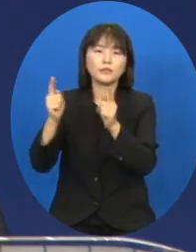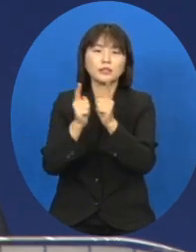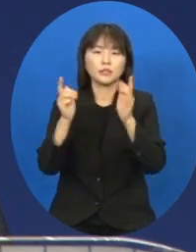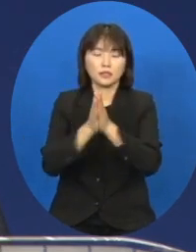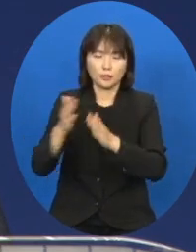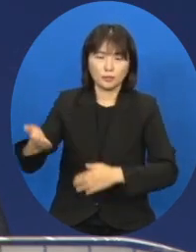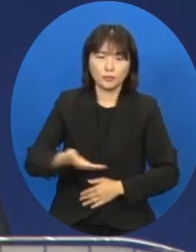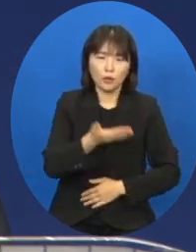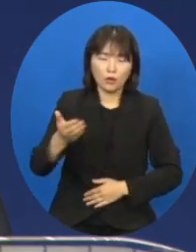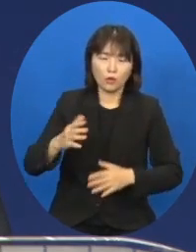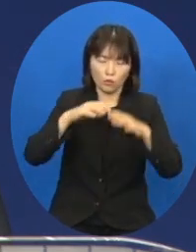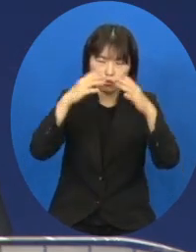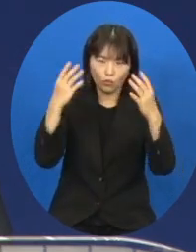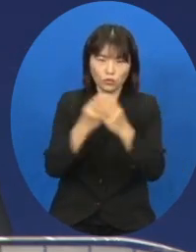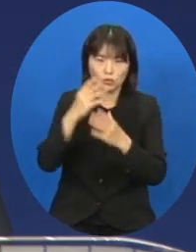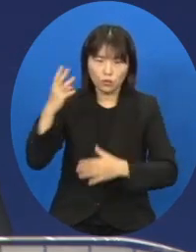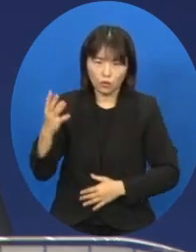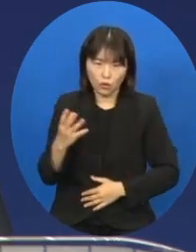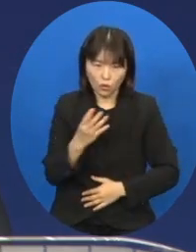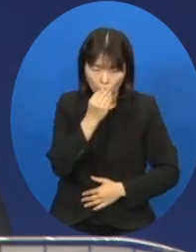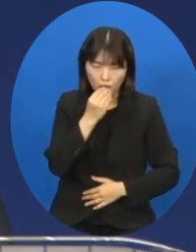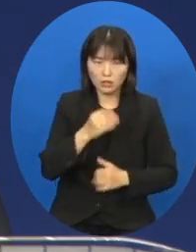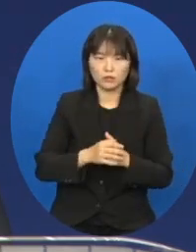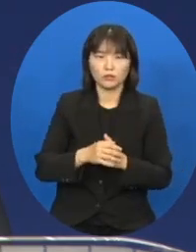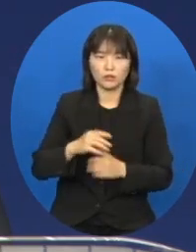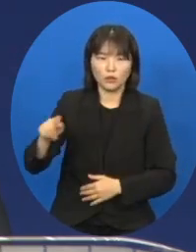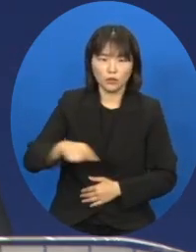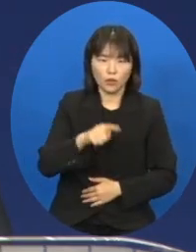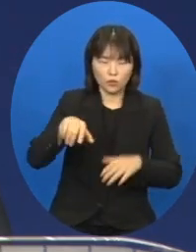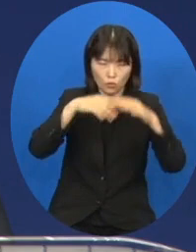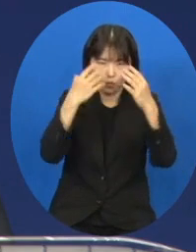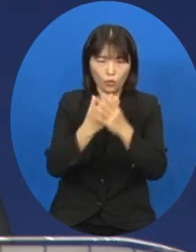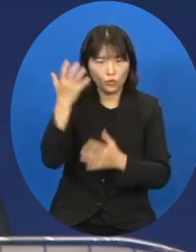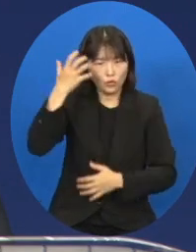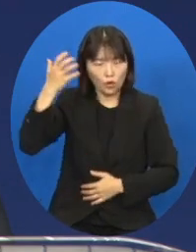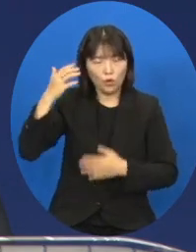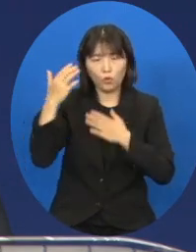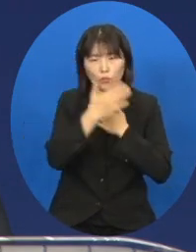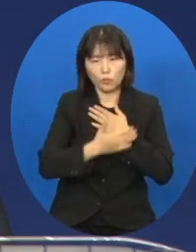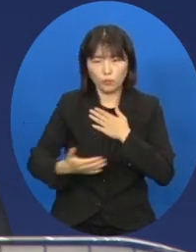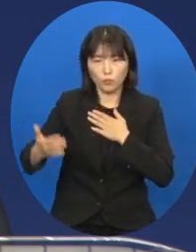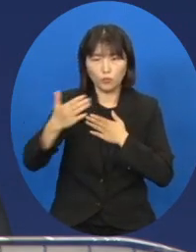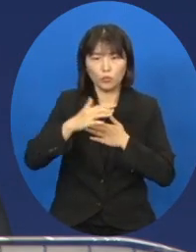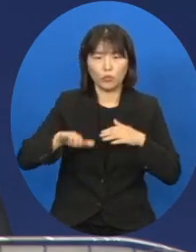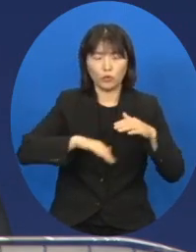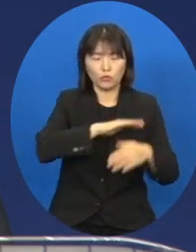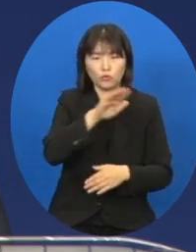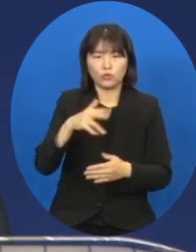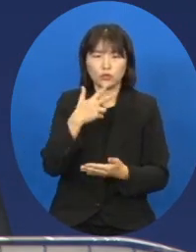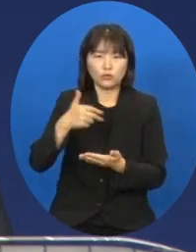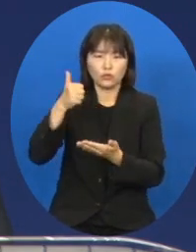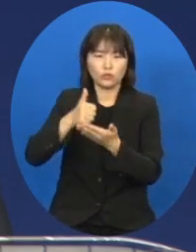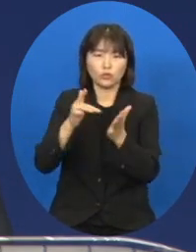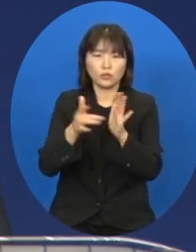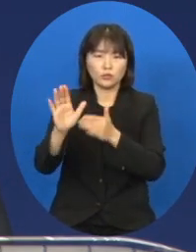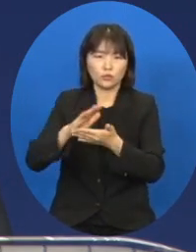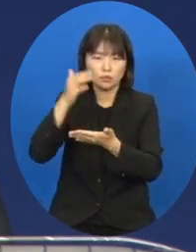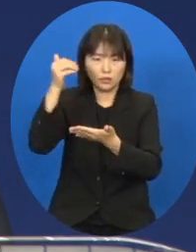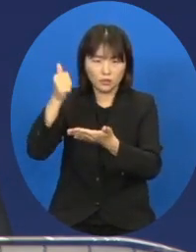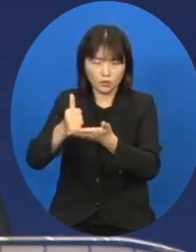너희를 온전히 거룩하게 하시고 또 너희의 온 영과 혼과 몸이 우리 주 예수